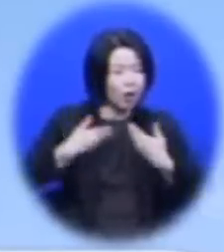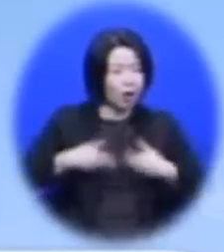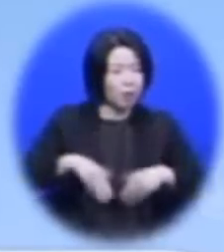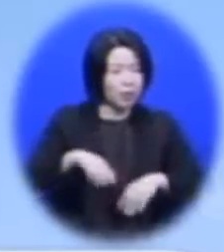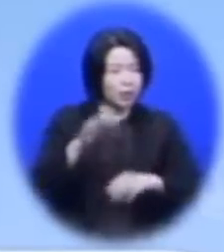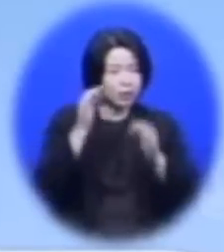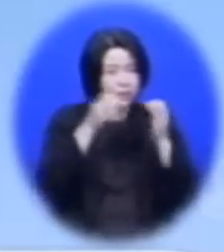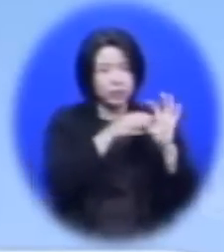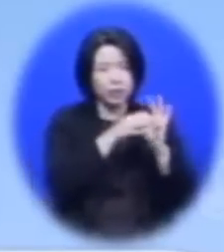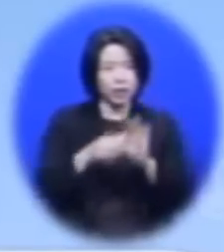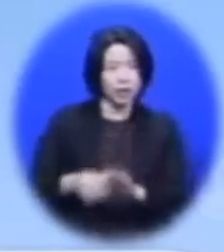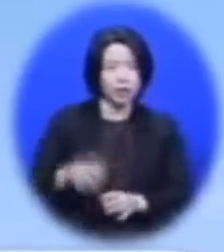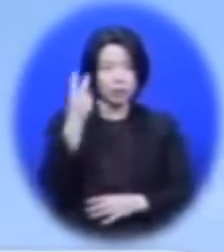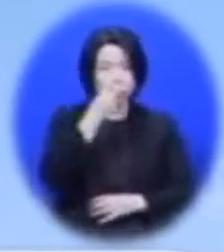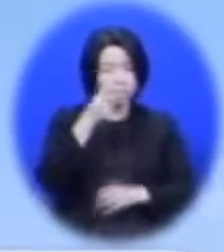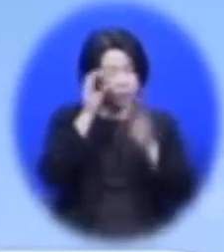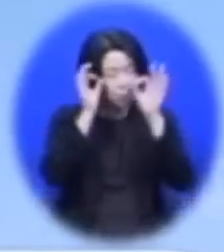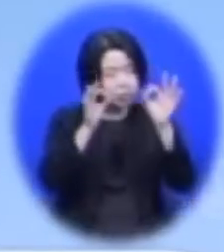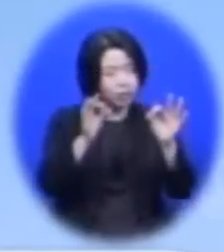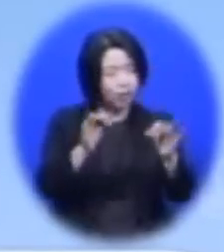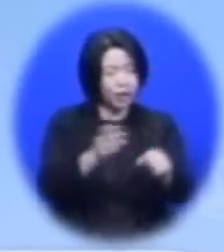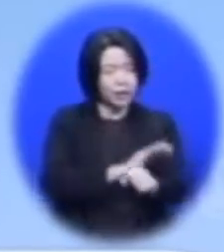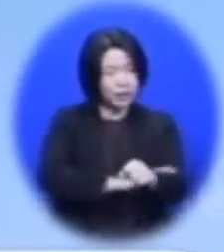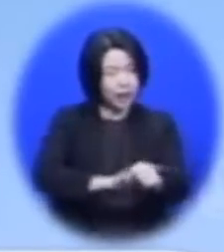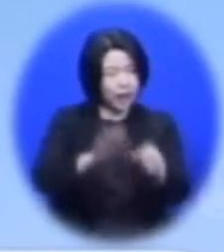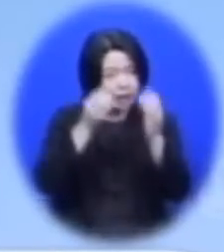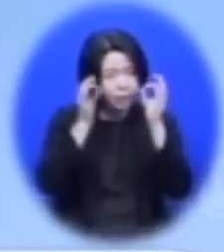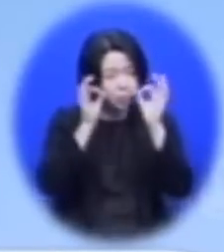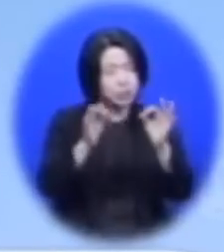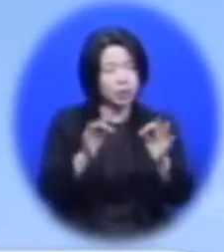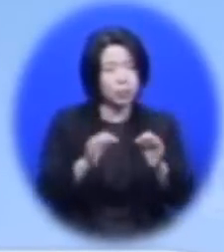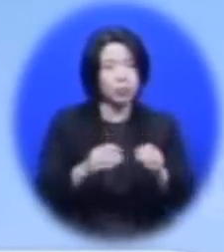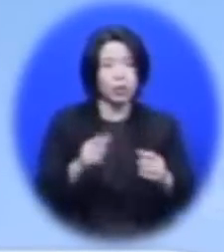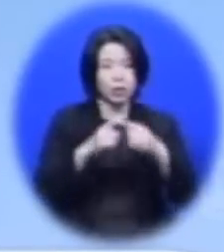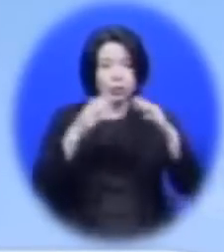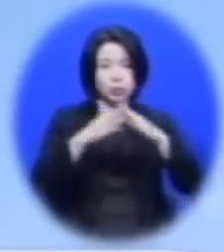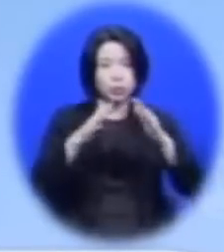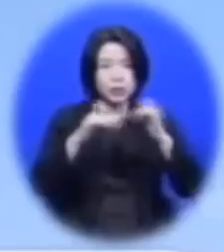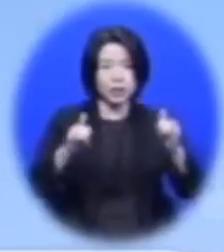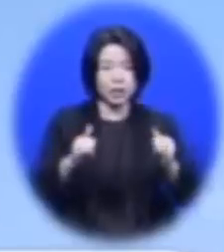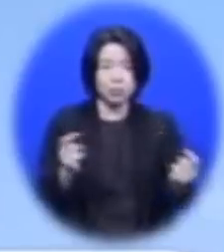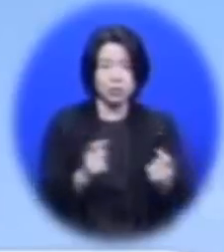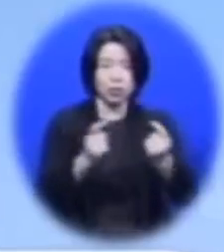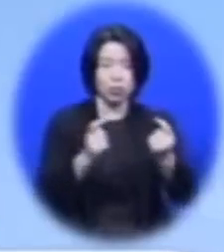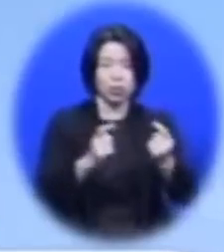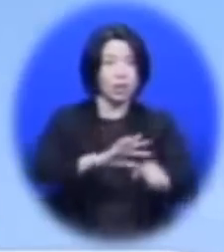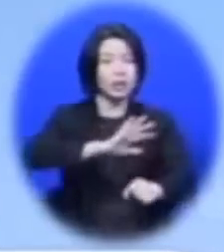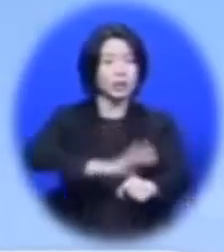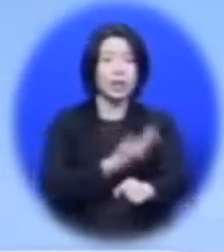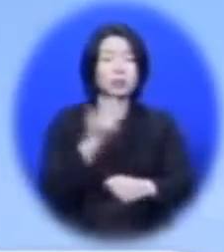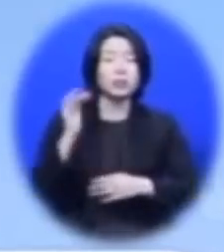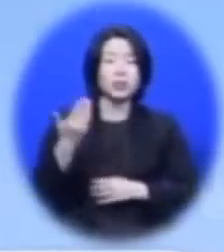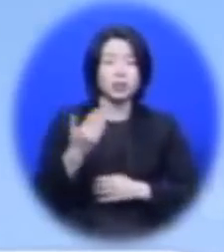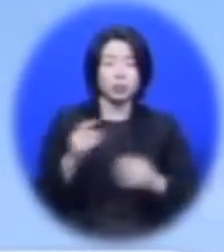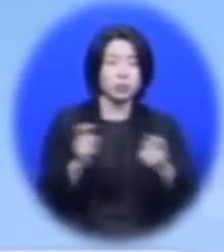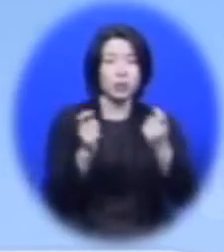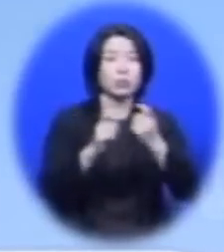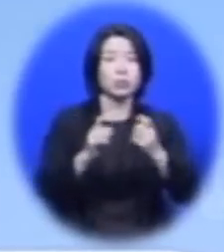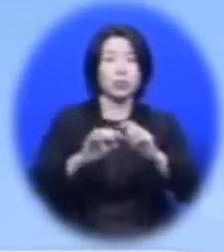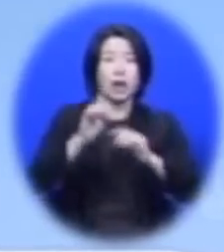살펴보니까 정말 잘해보자고 싸우더래요. 교회 안에 교인들이 잘못되자고 싸우는 사람은 한 사람도